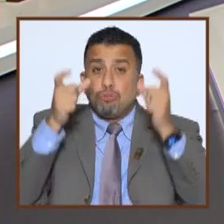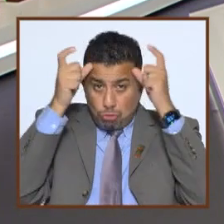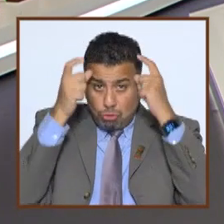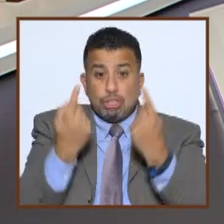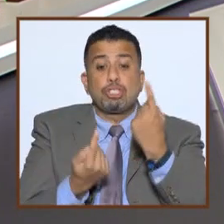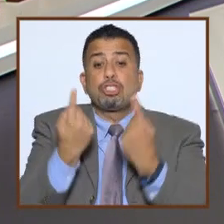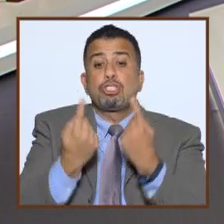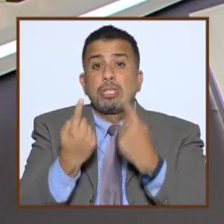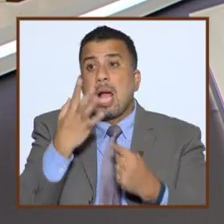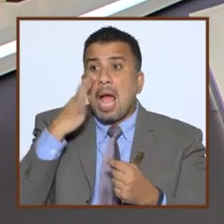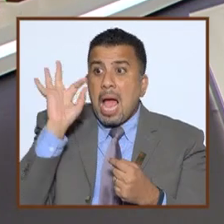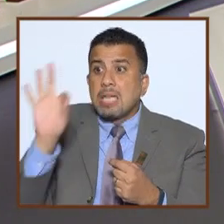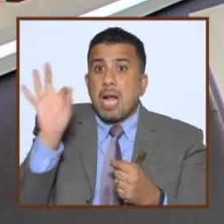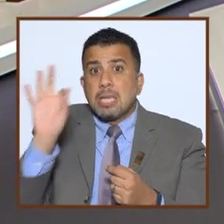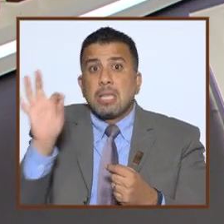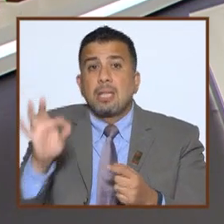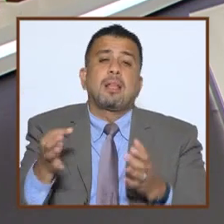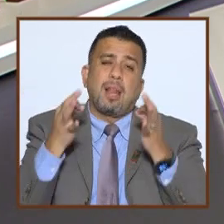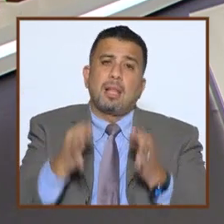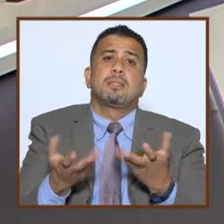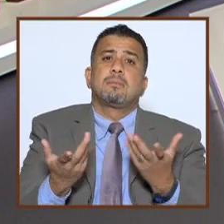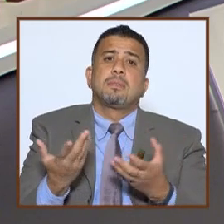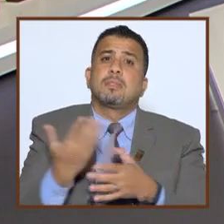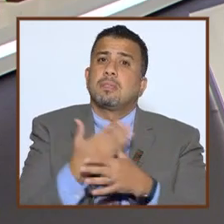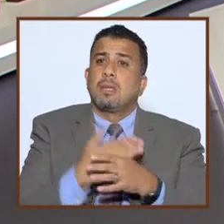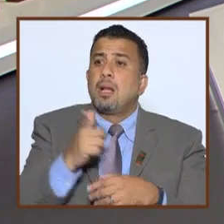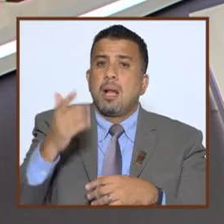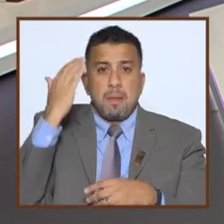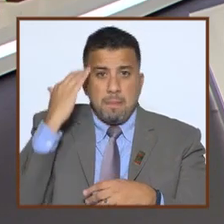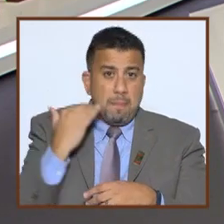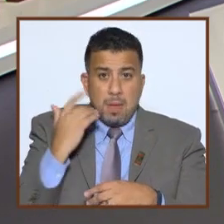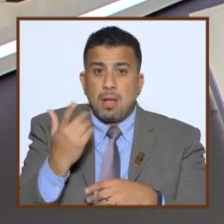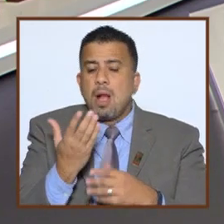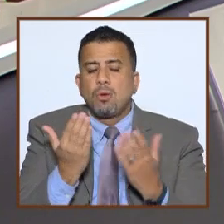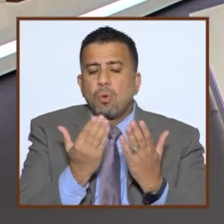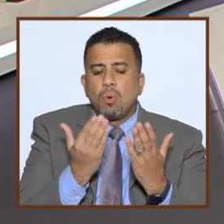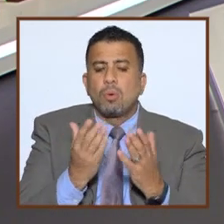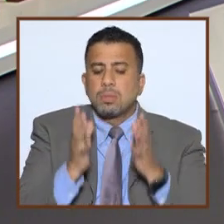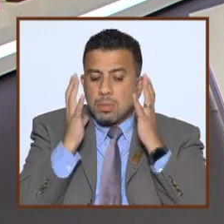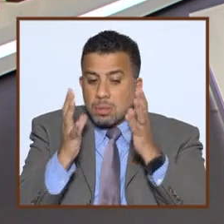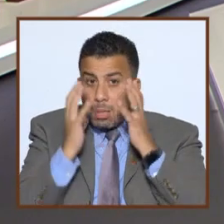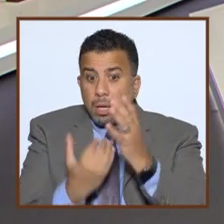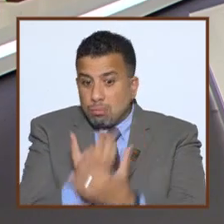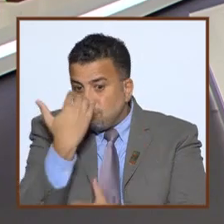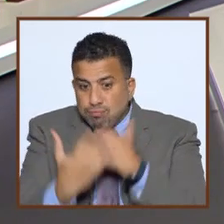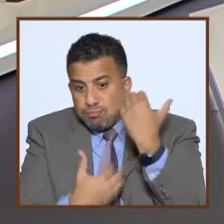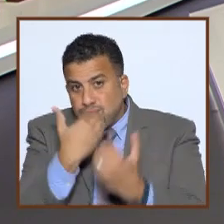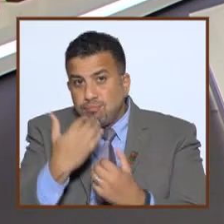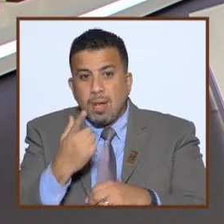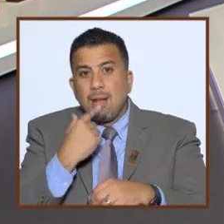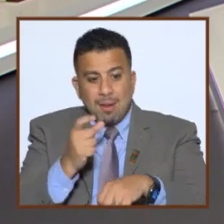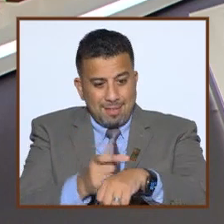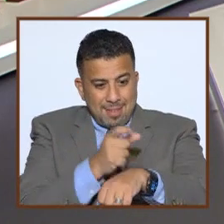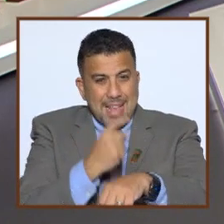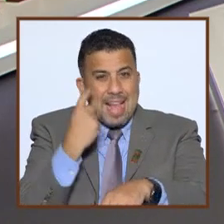العين والحسد طبيعي قولي لها تحصن بذكر الله وبالصلاه وقراءه القران وان شاء